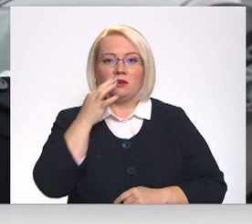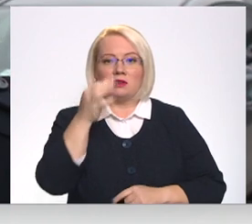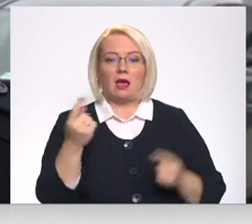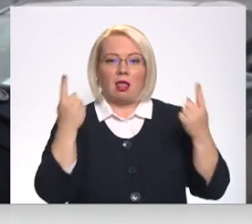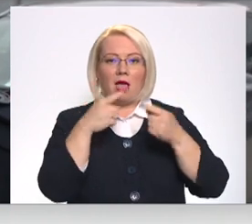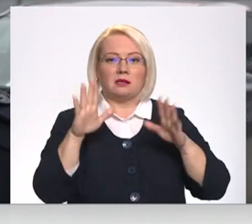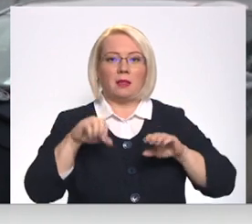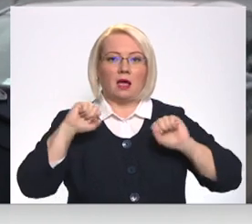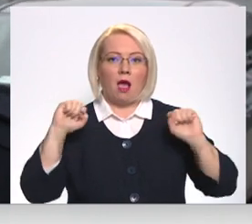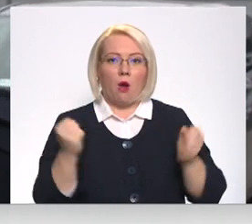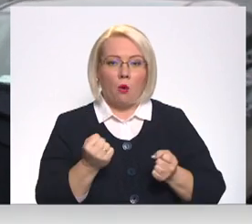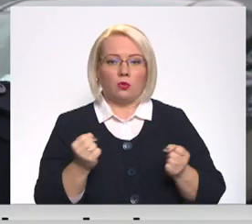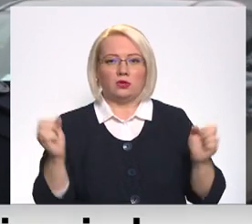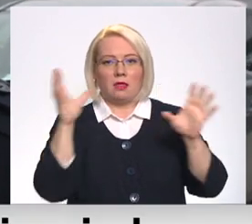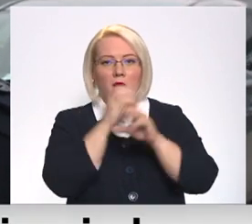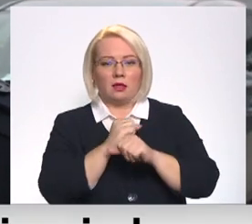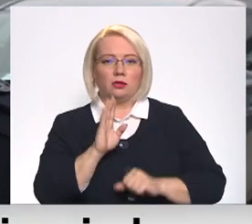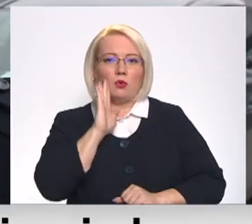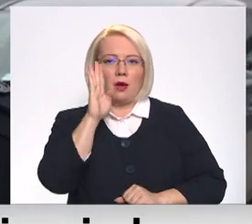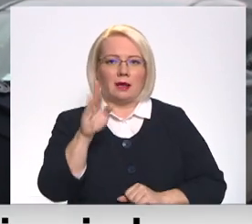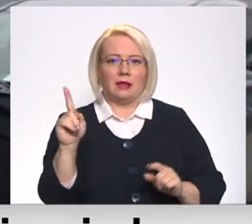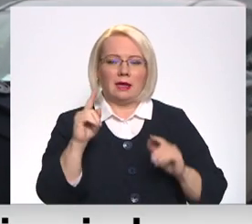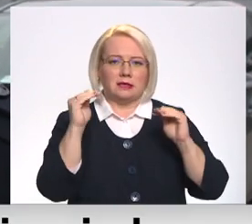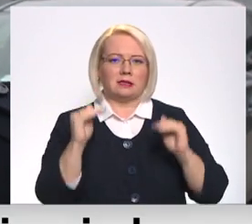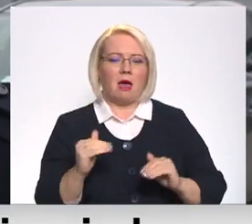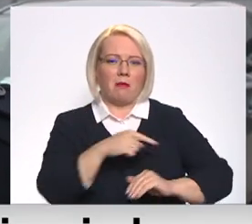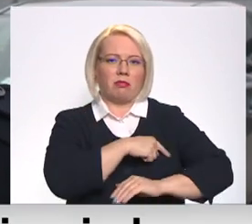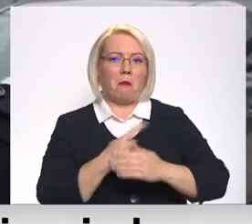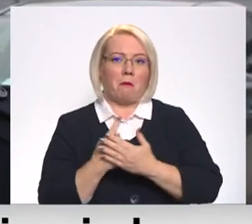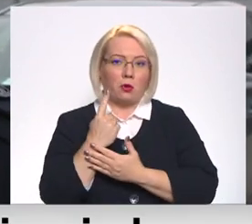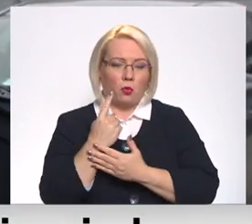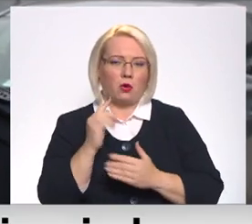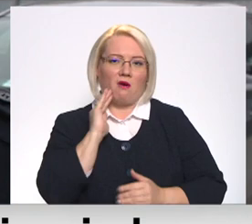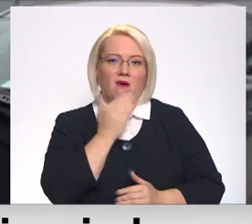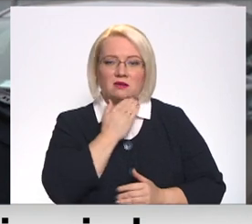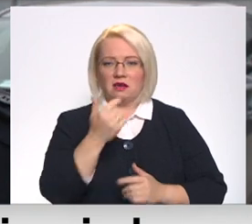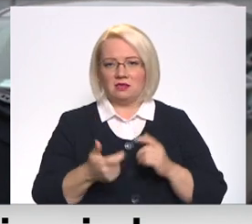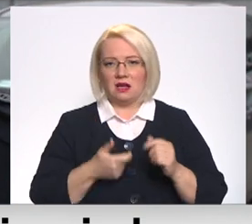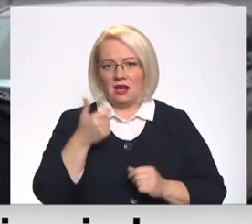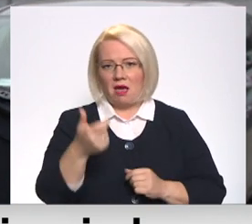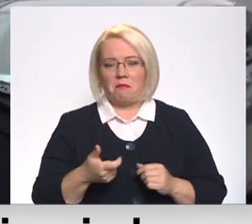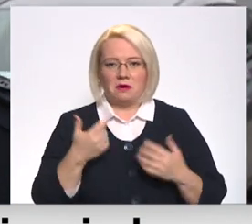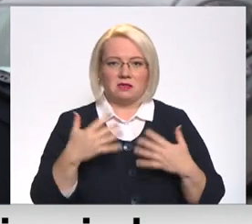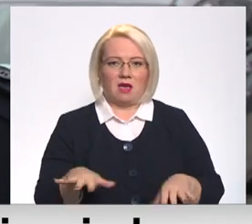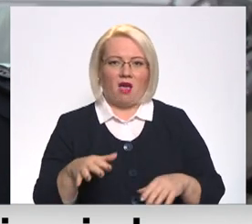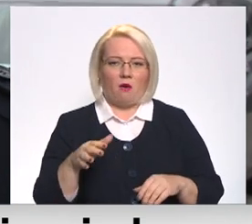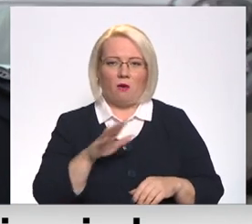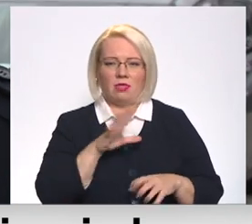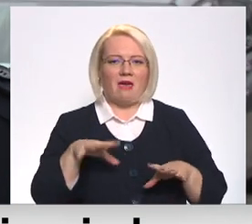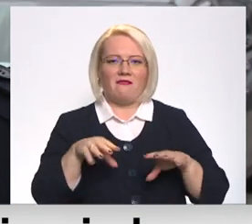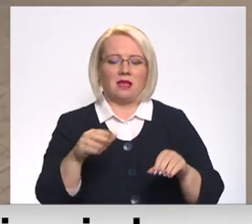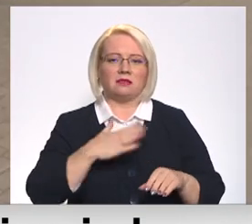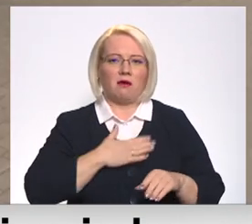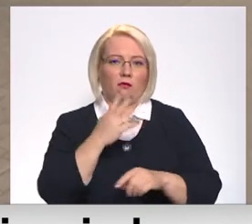un naktīs jau no rītiem ir diezgan zema temperatūra un vasaras riepas jau vairs neveic savu